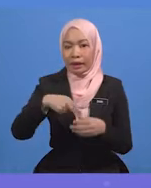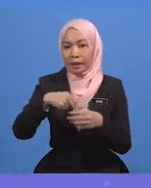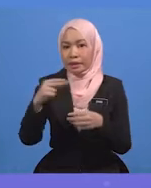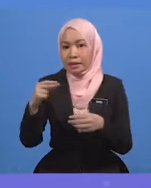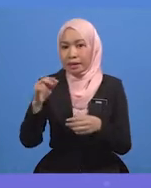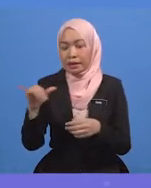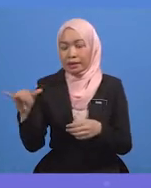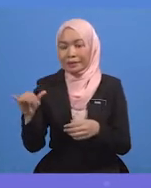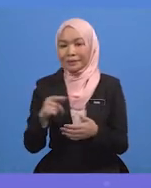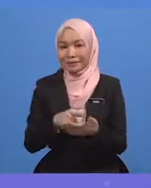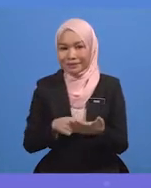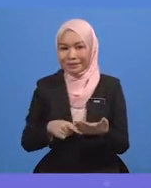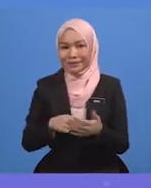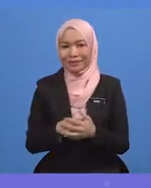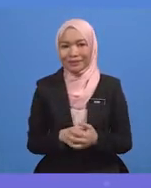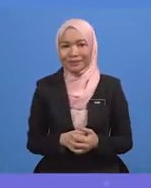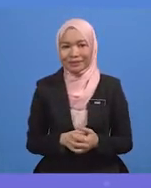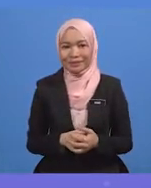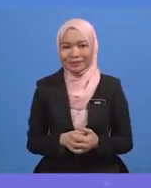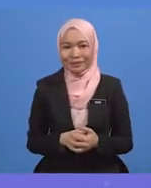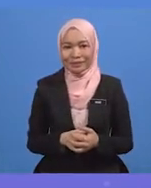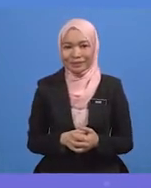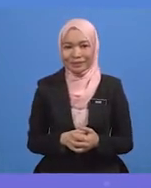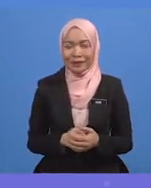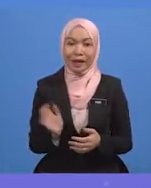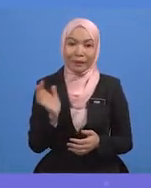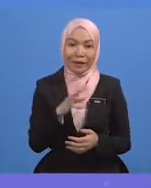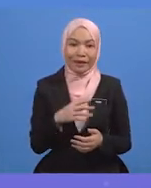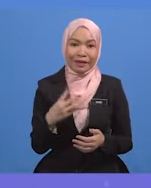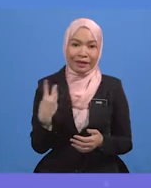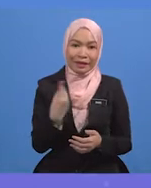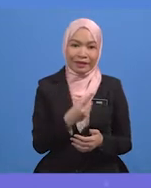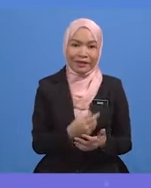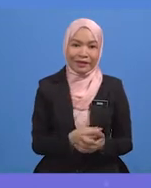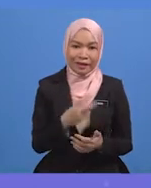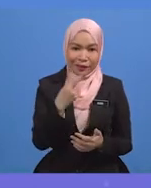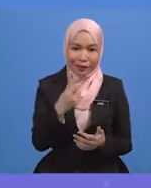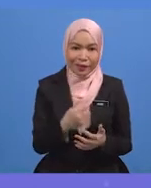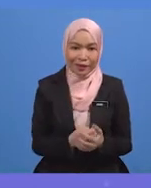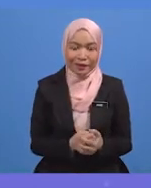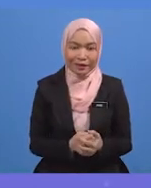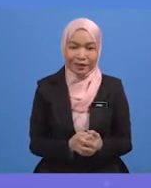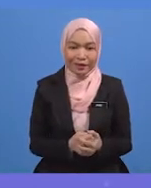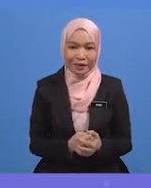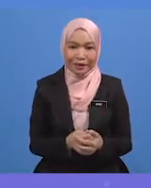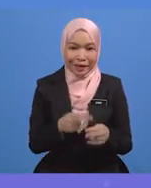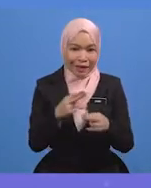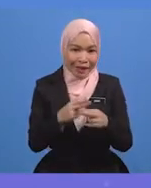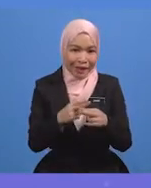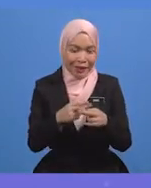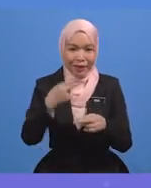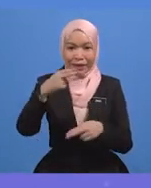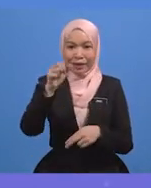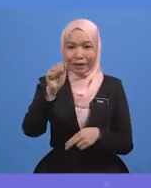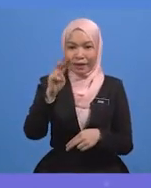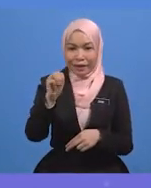mati meninggalkan belang, manusia mati meninggalkan nama. Betapa mekarnya nama Hamka sehingga